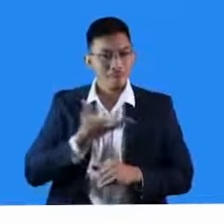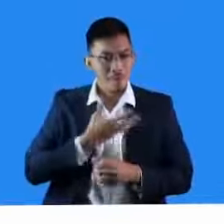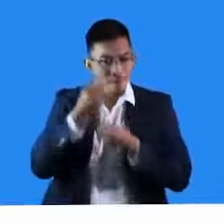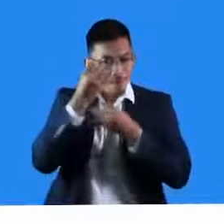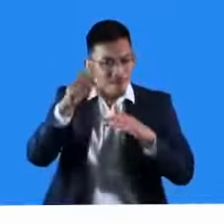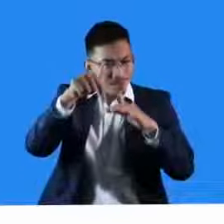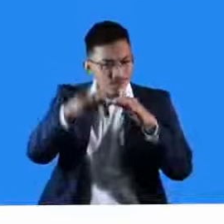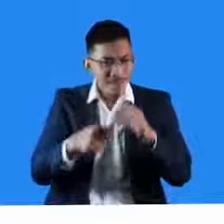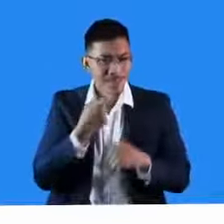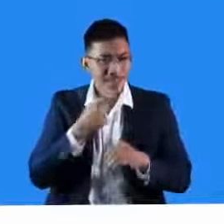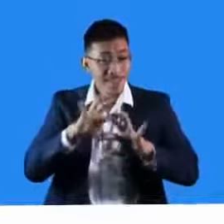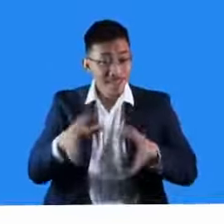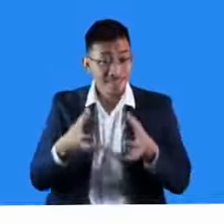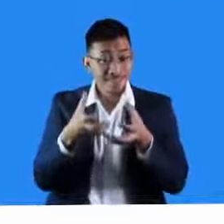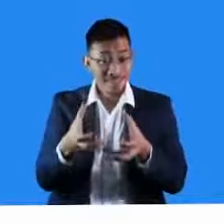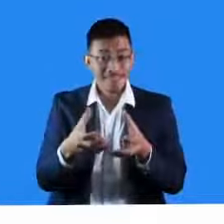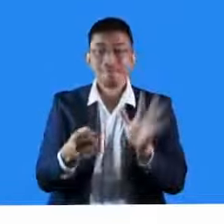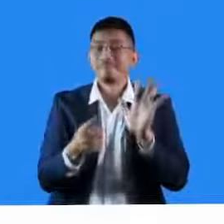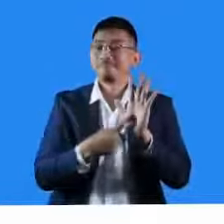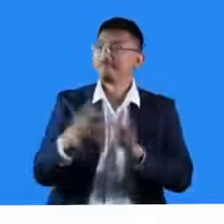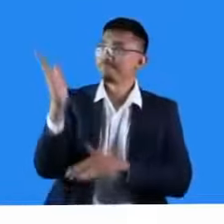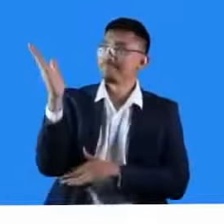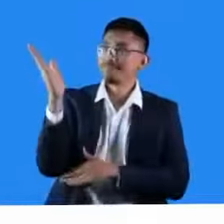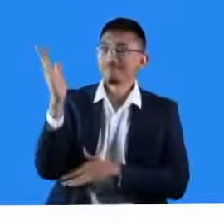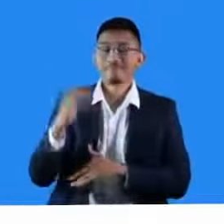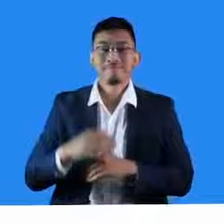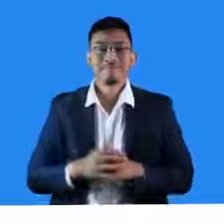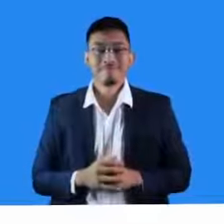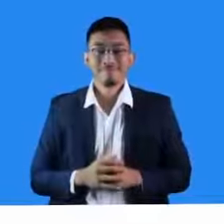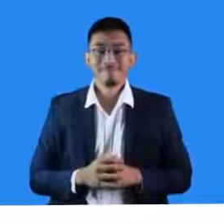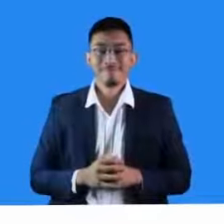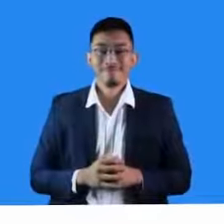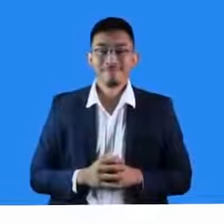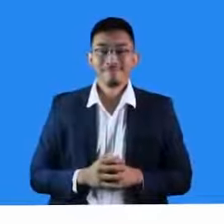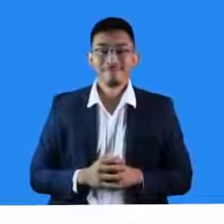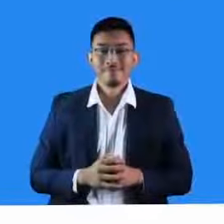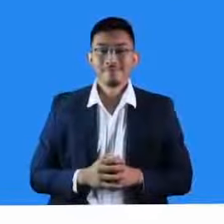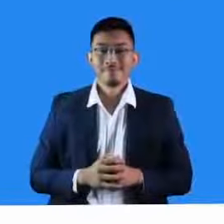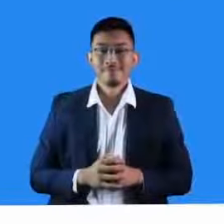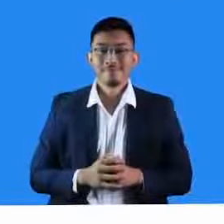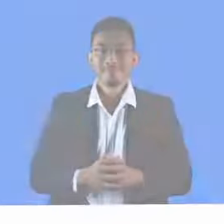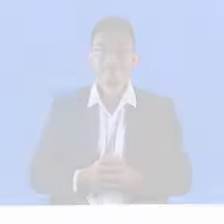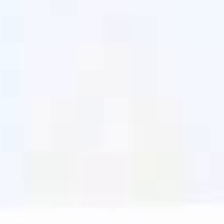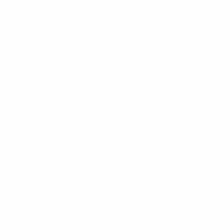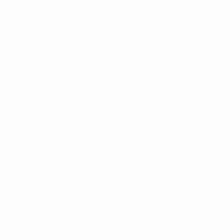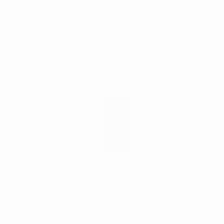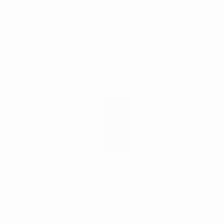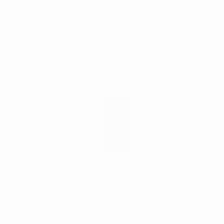gratifikasi.kpk.go.id untuk info lengkap soal gratifikasi.